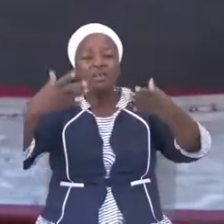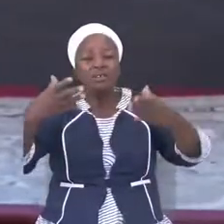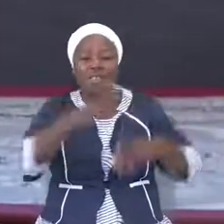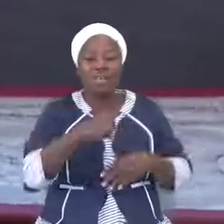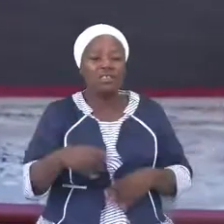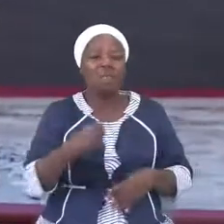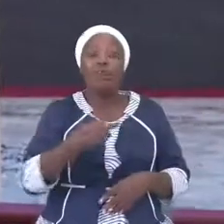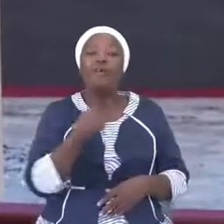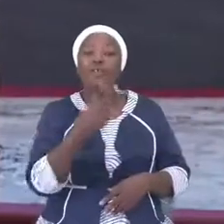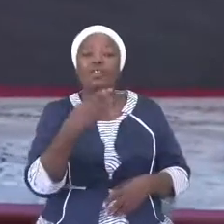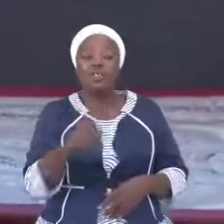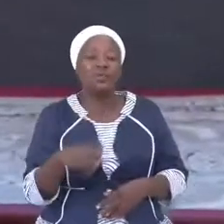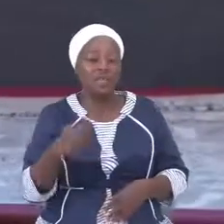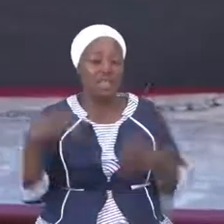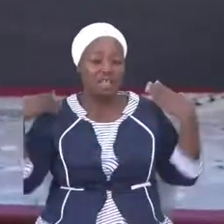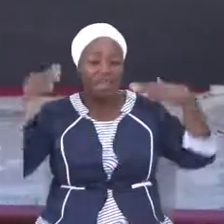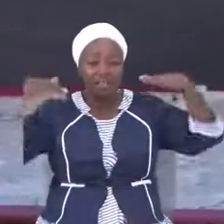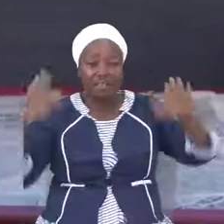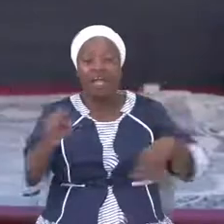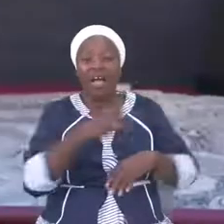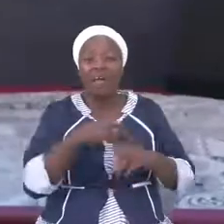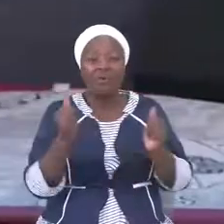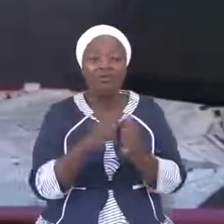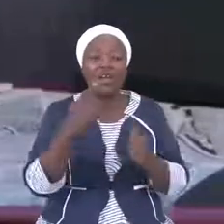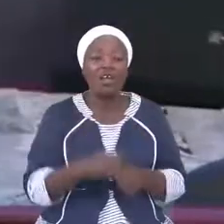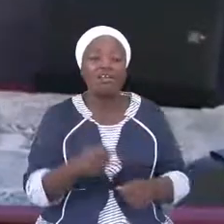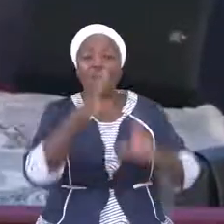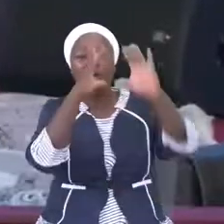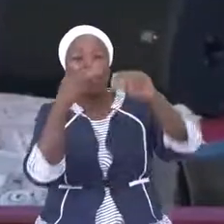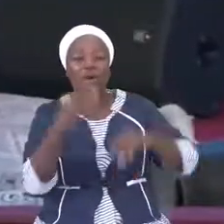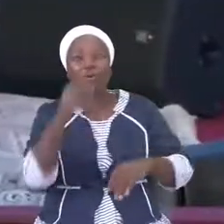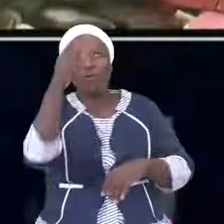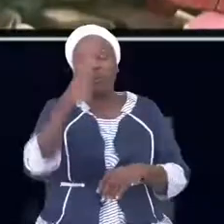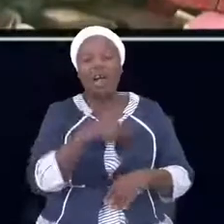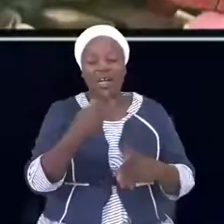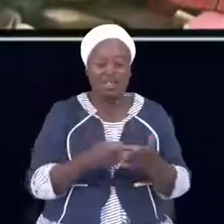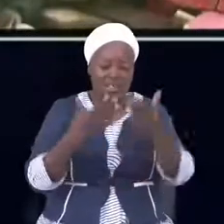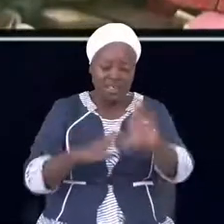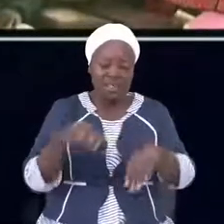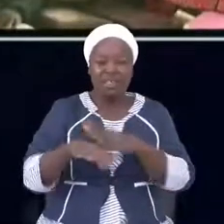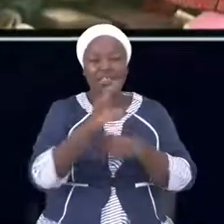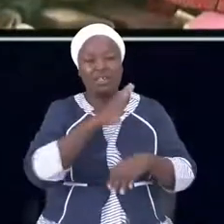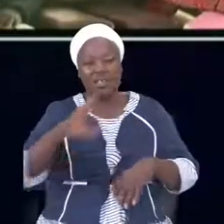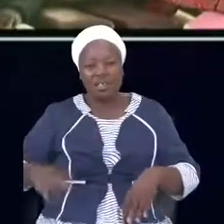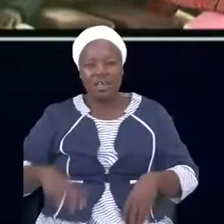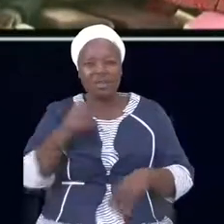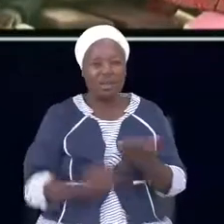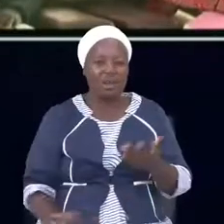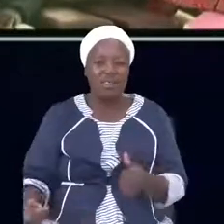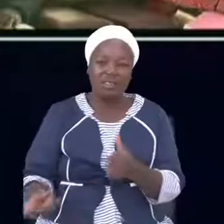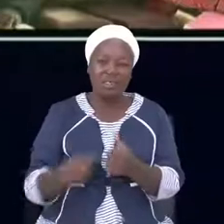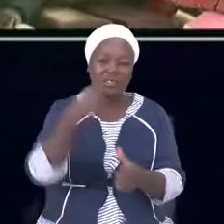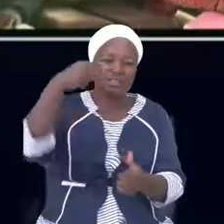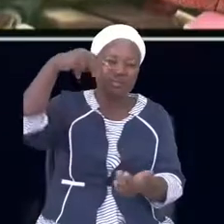voix d'un archange et au son de la trompette de Dieu descendra du ciel. Et les morts